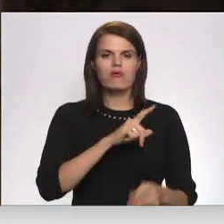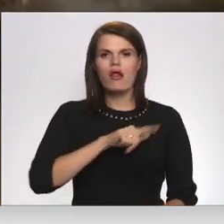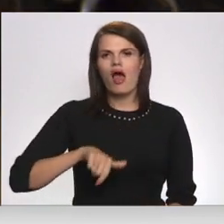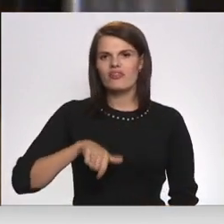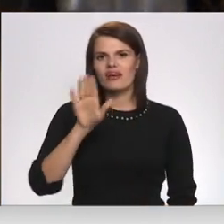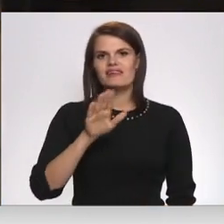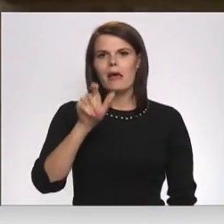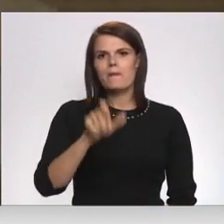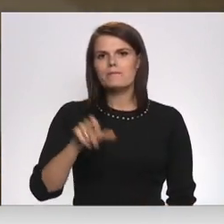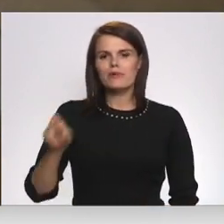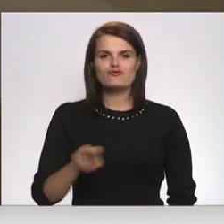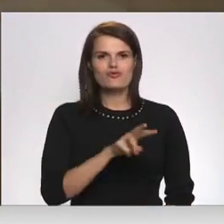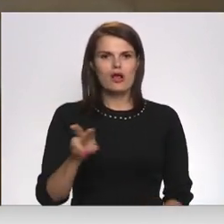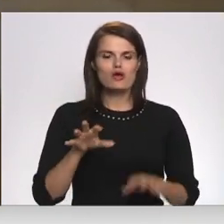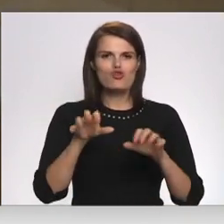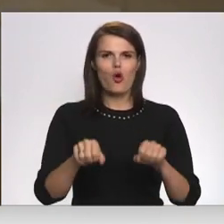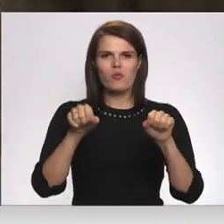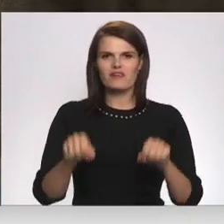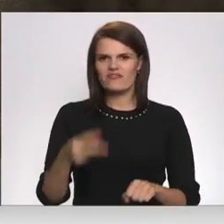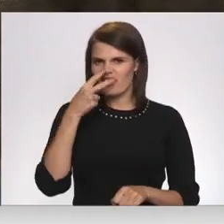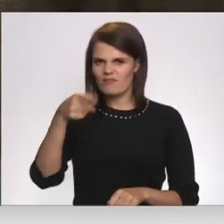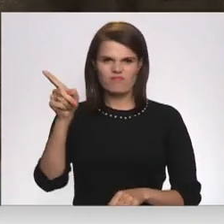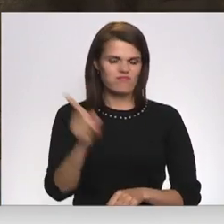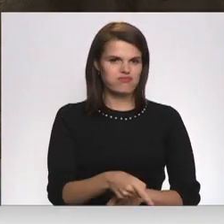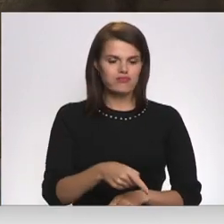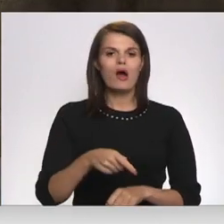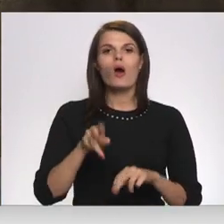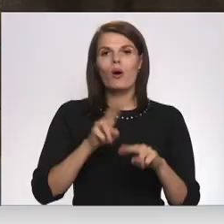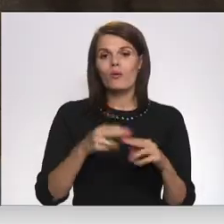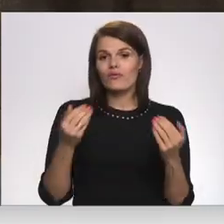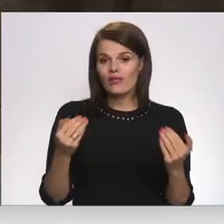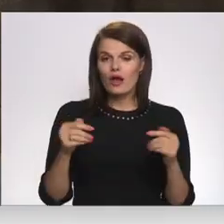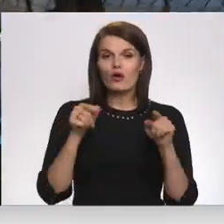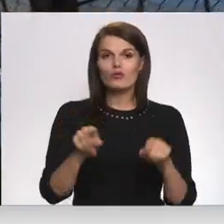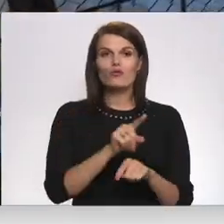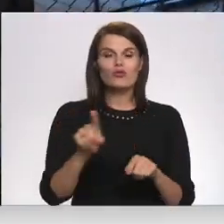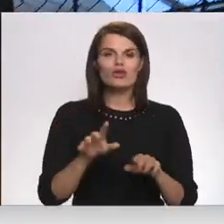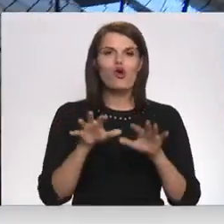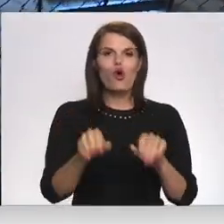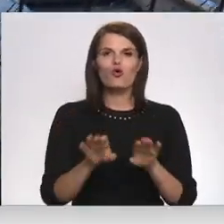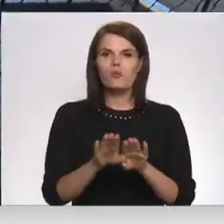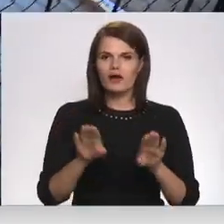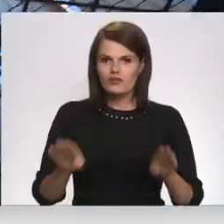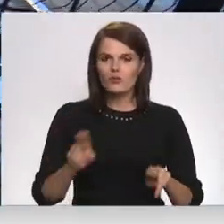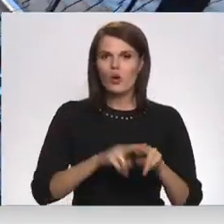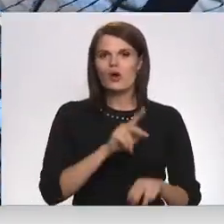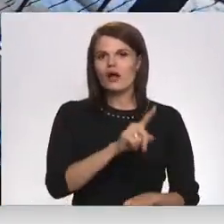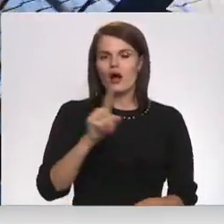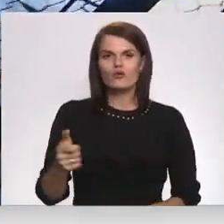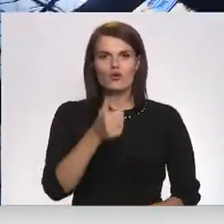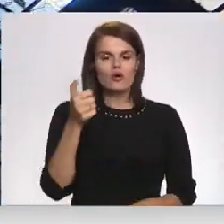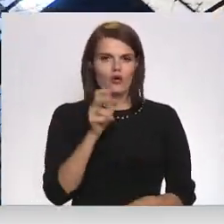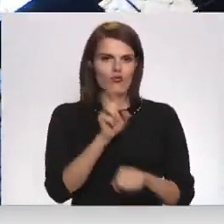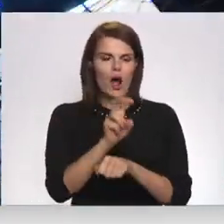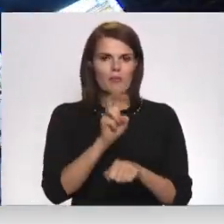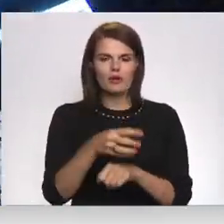kurus okupācijas režīms atzina par pretiniekiem. Tagad šeit atrodas Latvijas okupācijas muzejs un ik gadu, lai mācītos par čekistu māju, to apmeklē